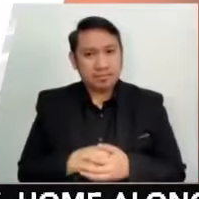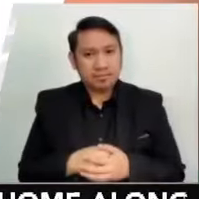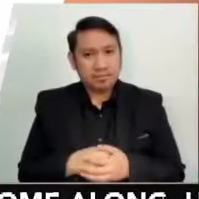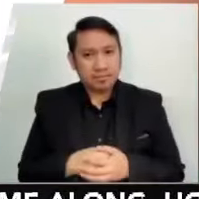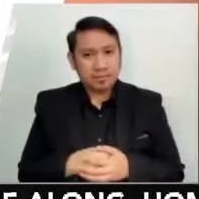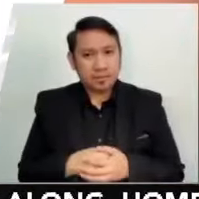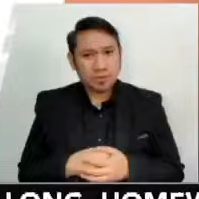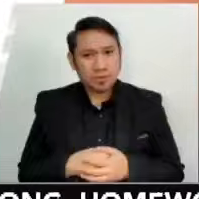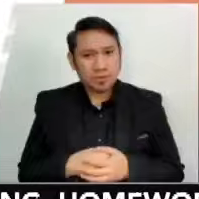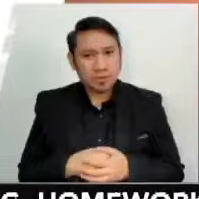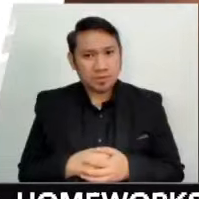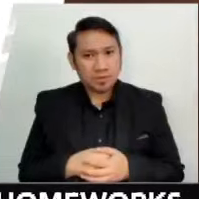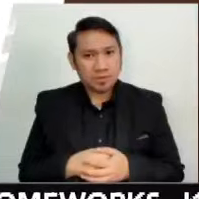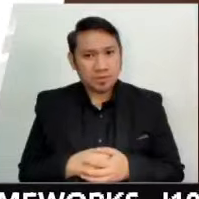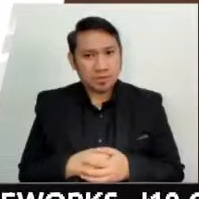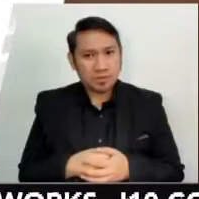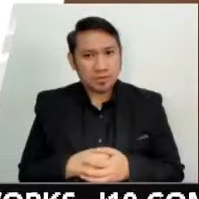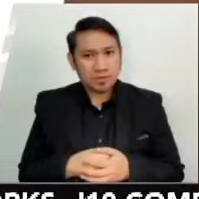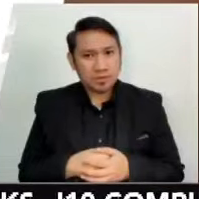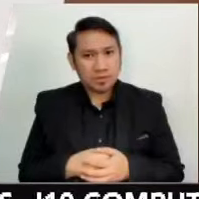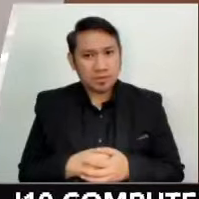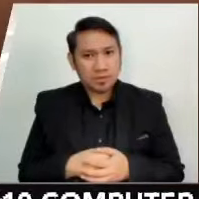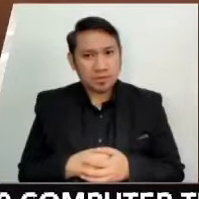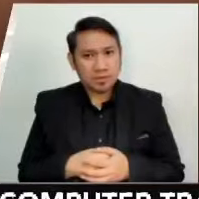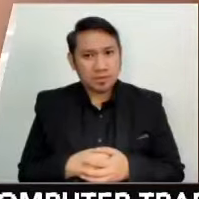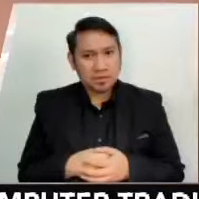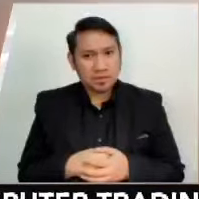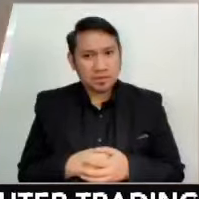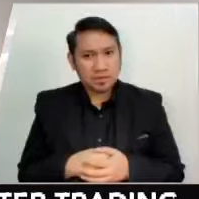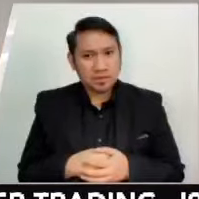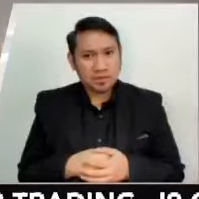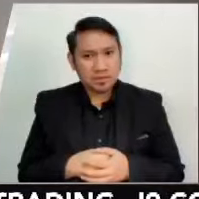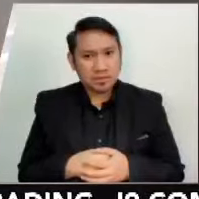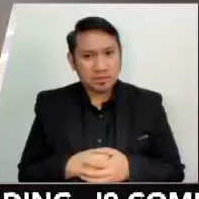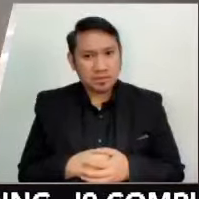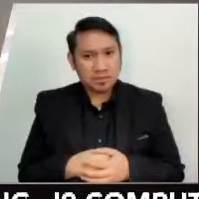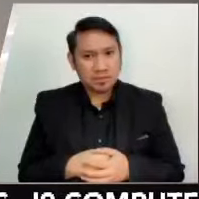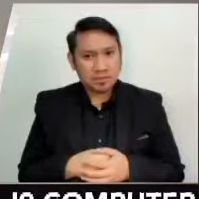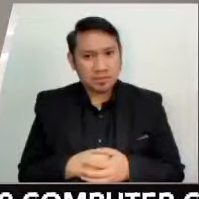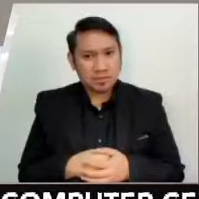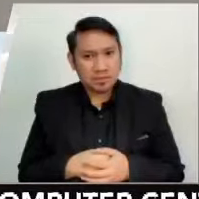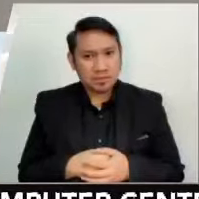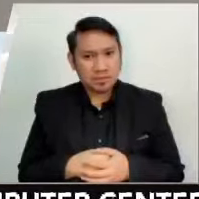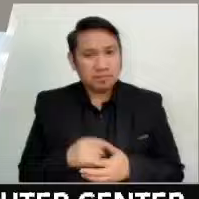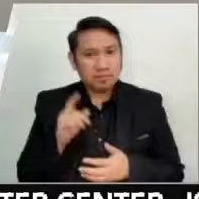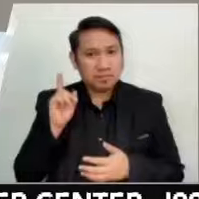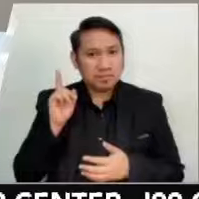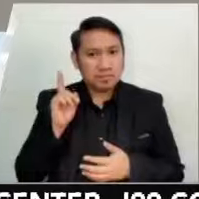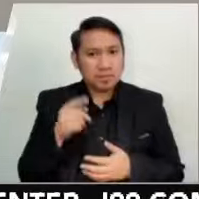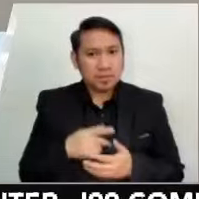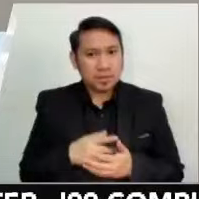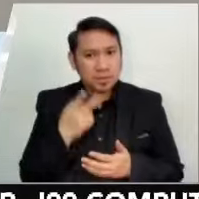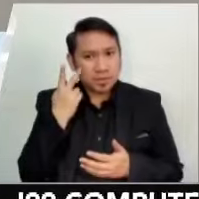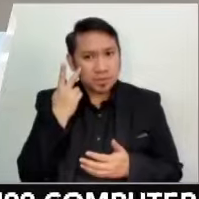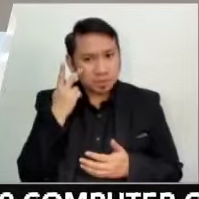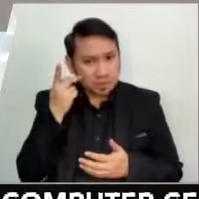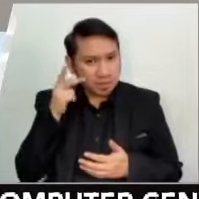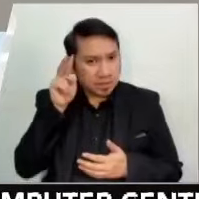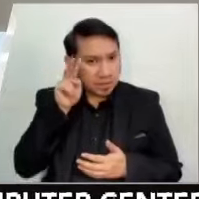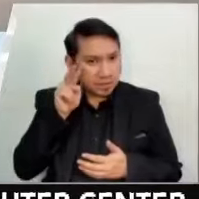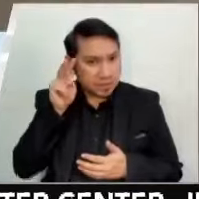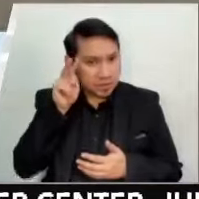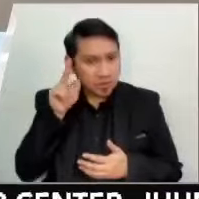yan! Wala ka dyan! Wala yan! Si Caguay ang Coast Guard trainee na nakunan pa ng video sa gitna ng training